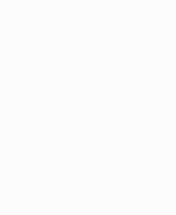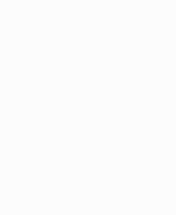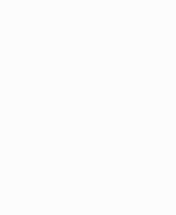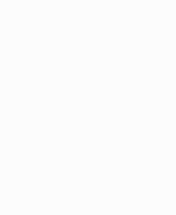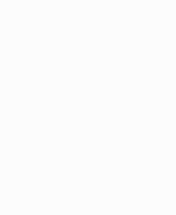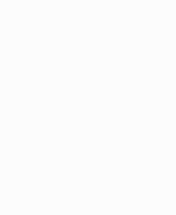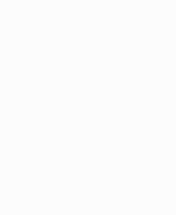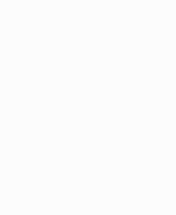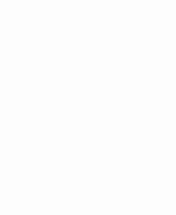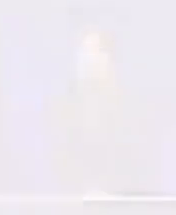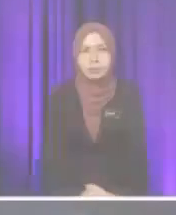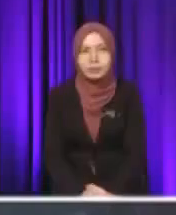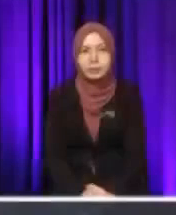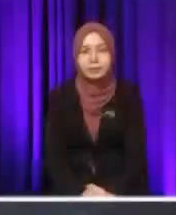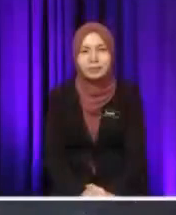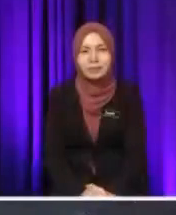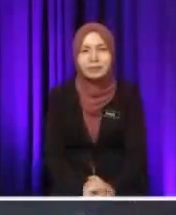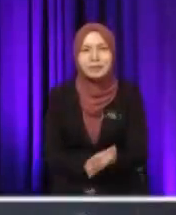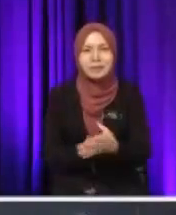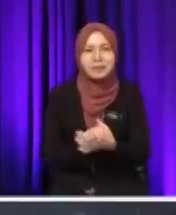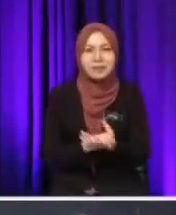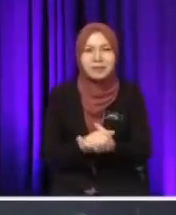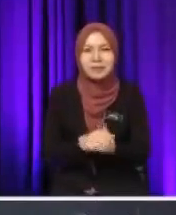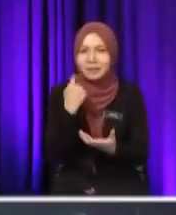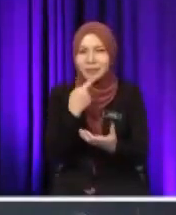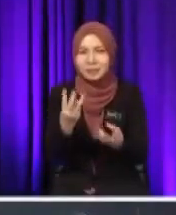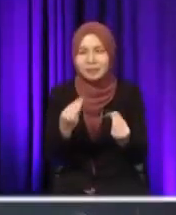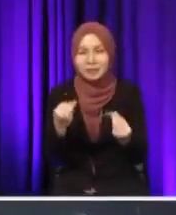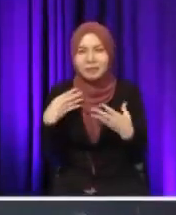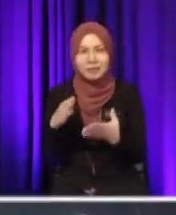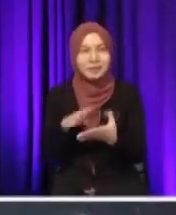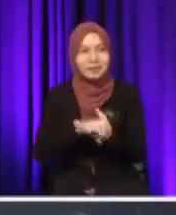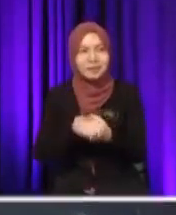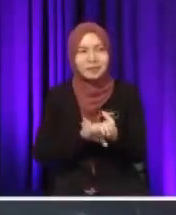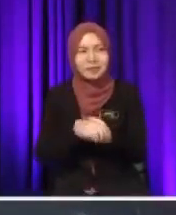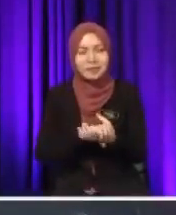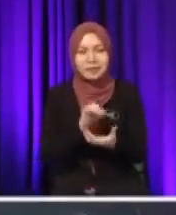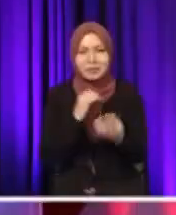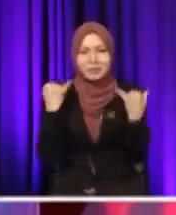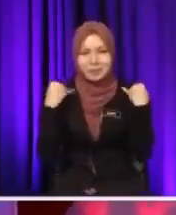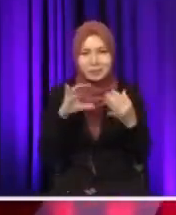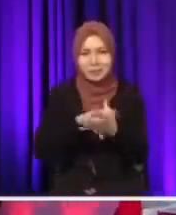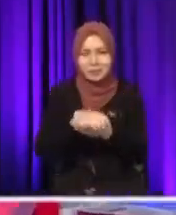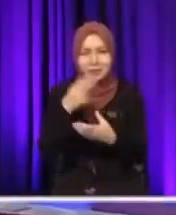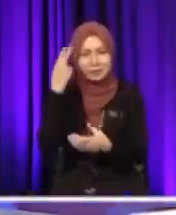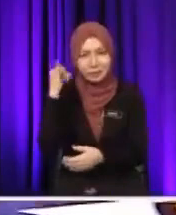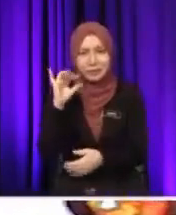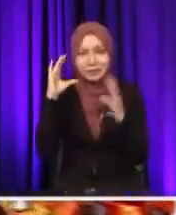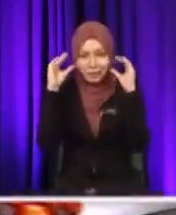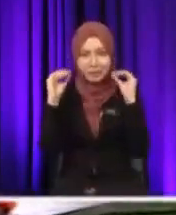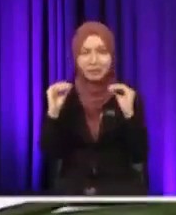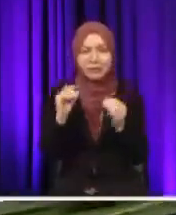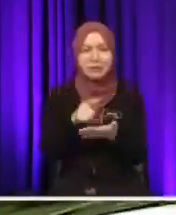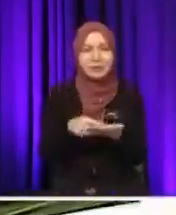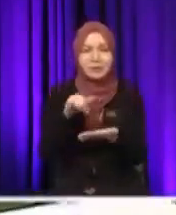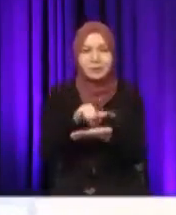KPM. Sabun, sabun. Siapa nak beli sabun? Saya jual sabun. Hai, cikgu. Wah, cikgu. Chris. Apa